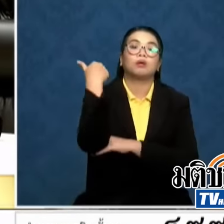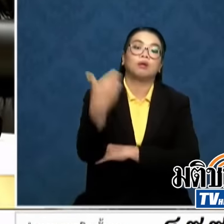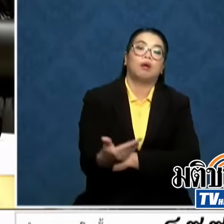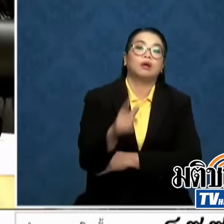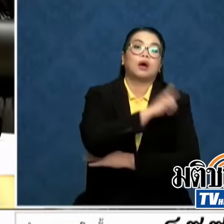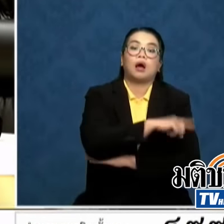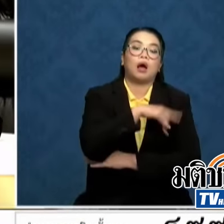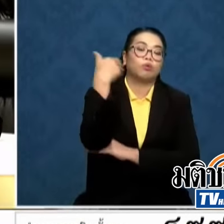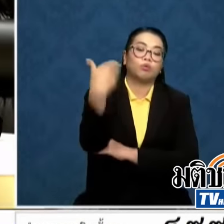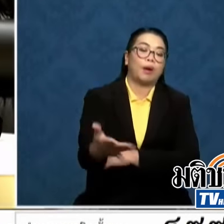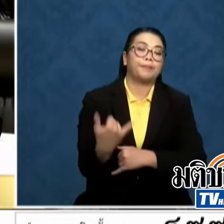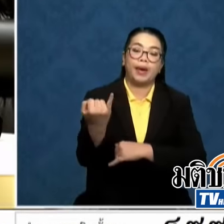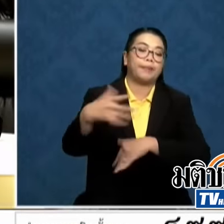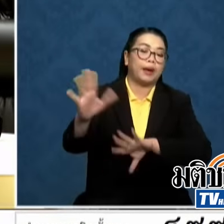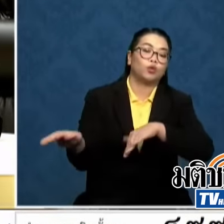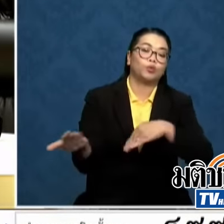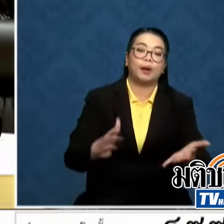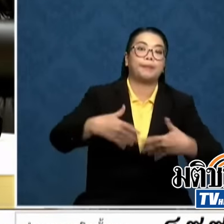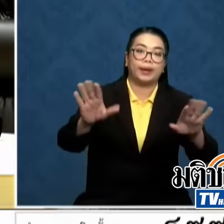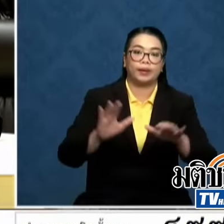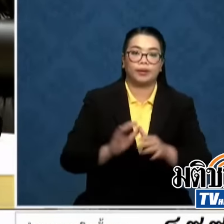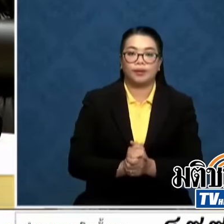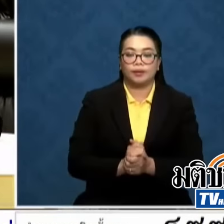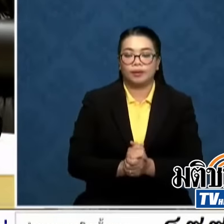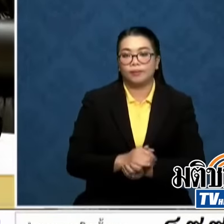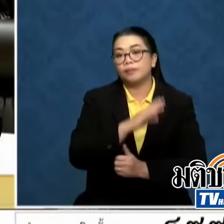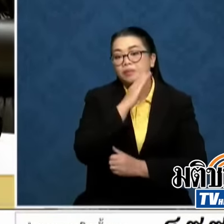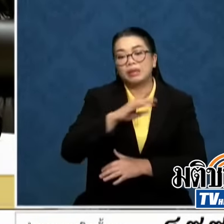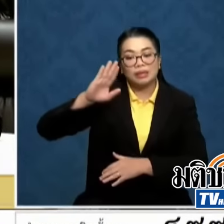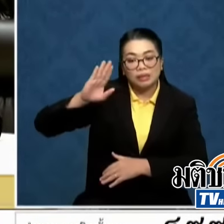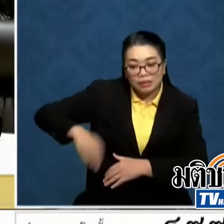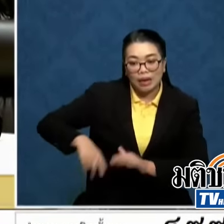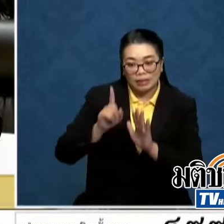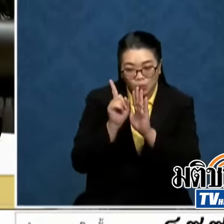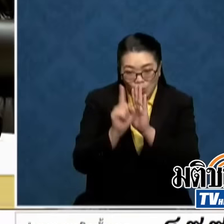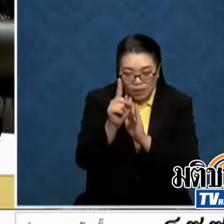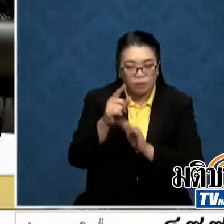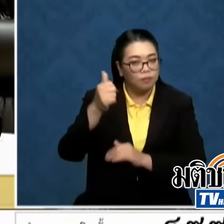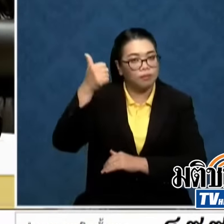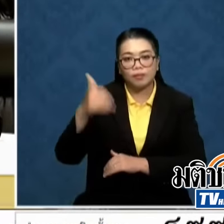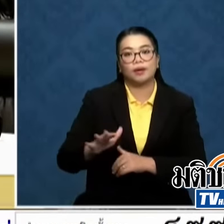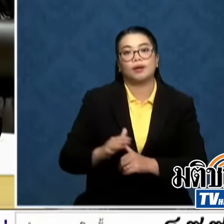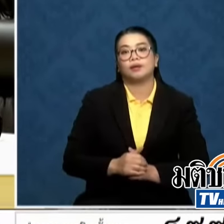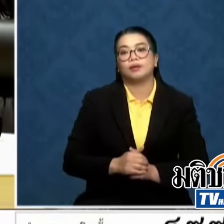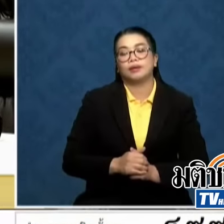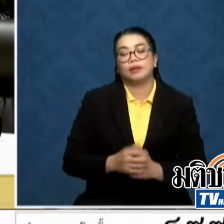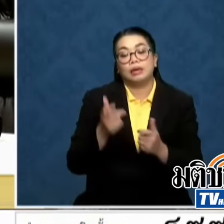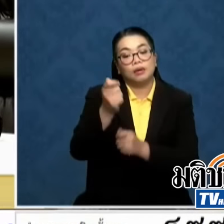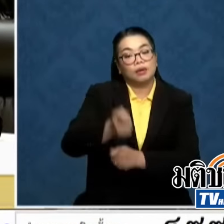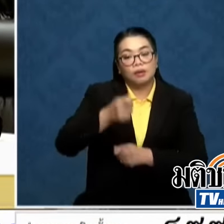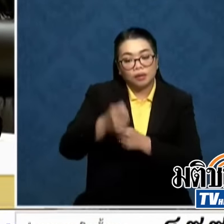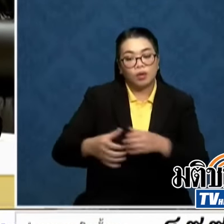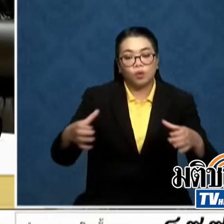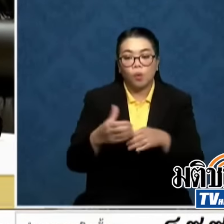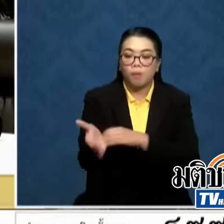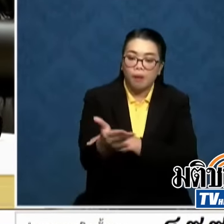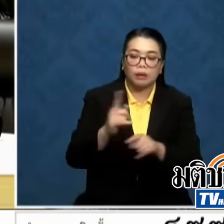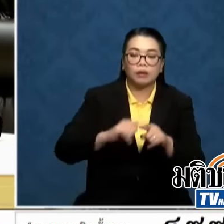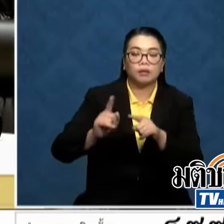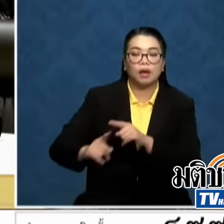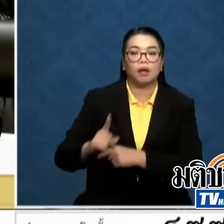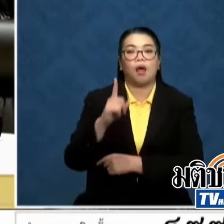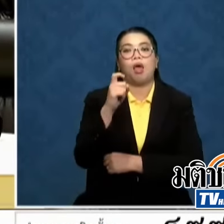งที่ผมจะนำเสนอในวันนี้และผมบอกเลยว่าท่านช้าแม้แต่วินาทีเดียวไม่ได้เกษตรกรวันนี้ตายร